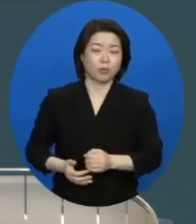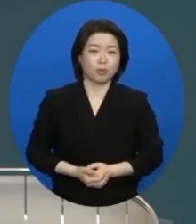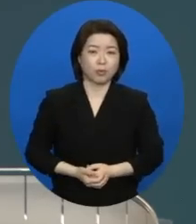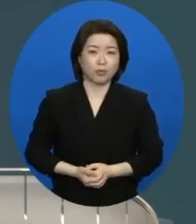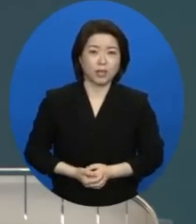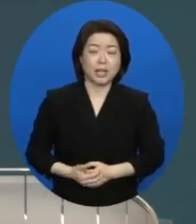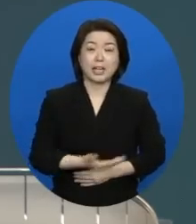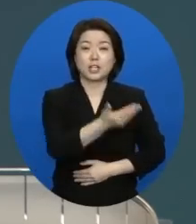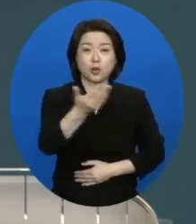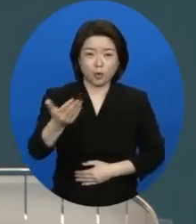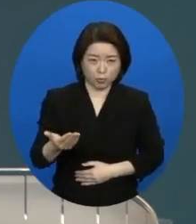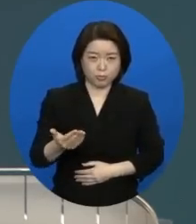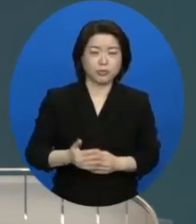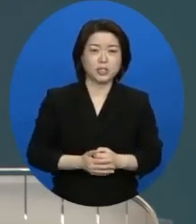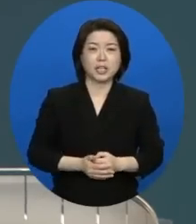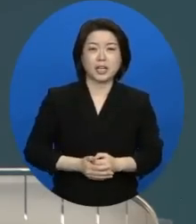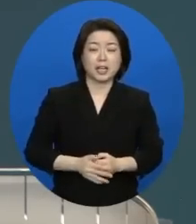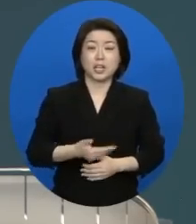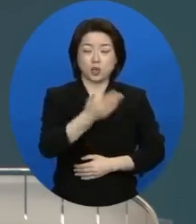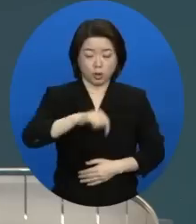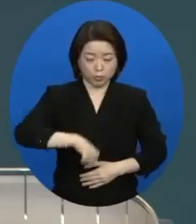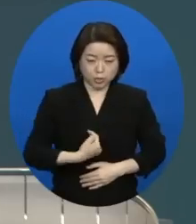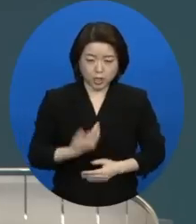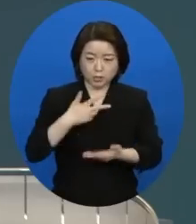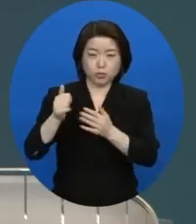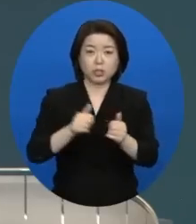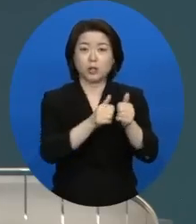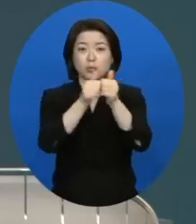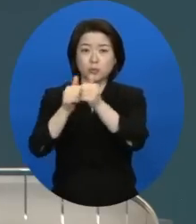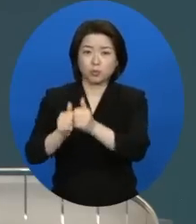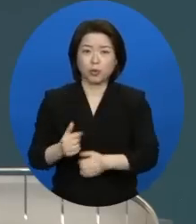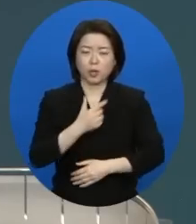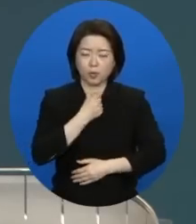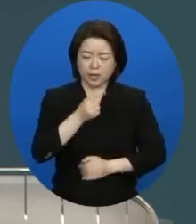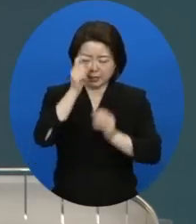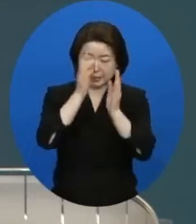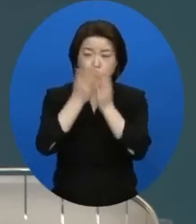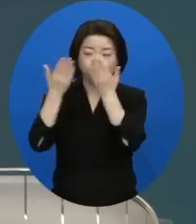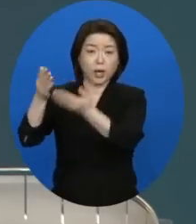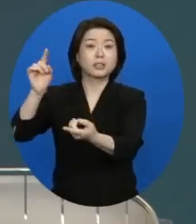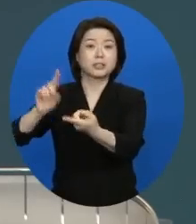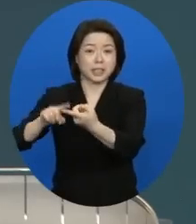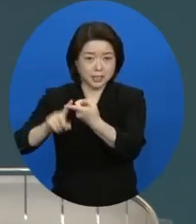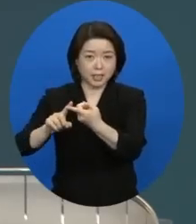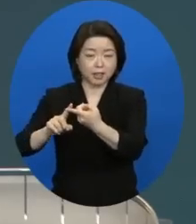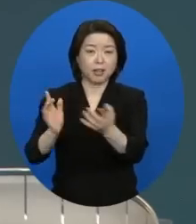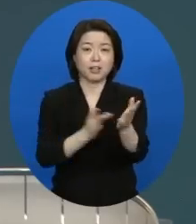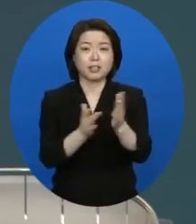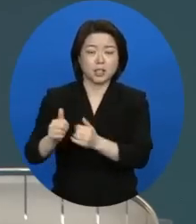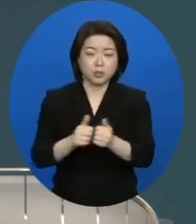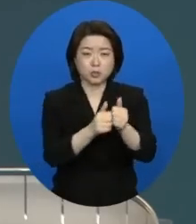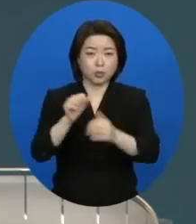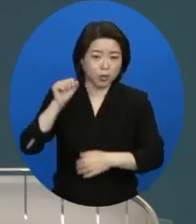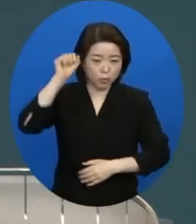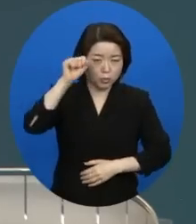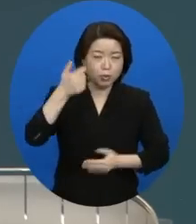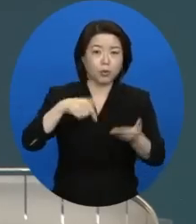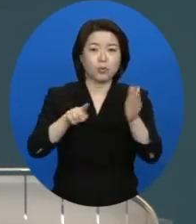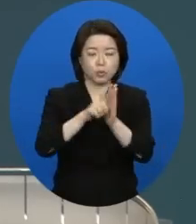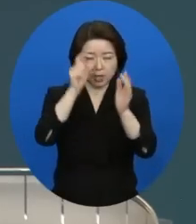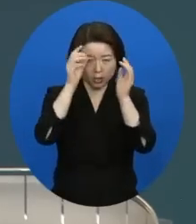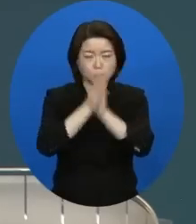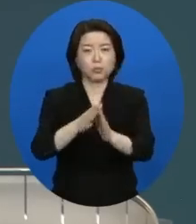그리고 여러분이, 여러분 자신이 주님과 동행하기를 기도하는 것 자체가 예수 동행 운동을 위한